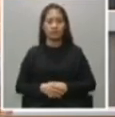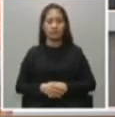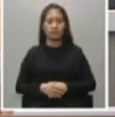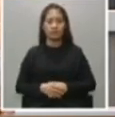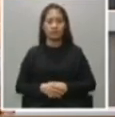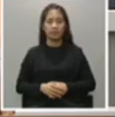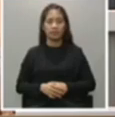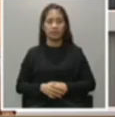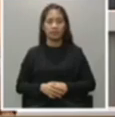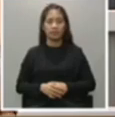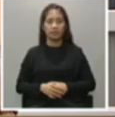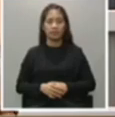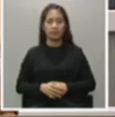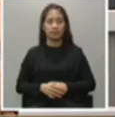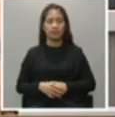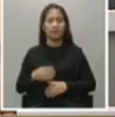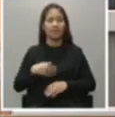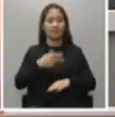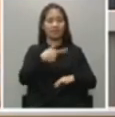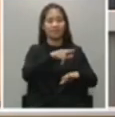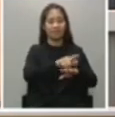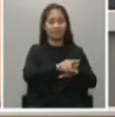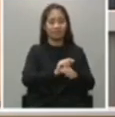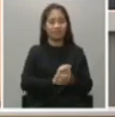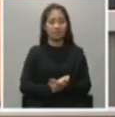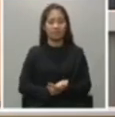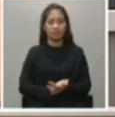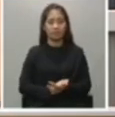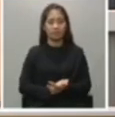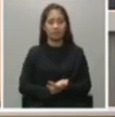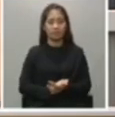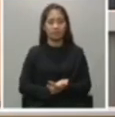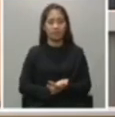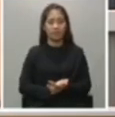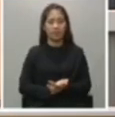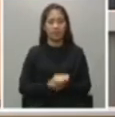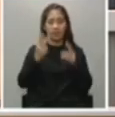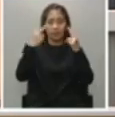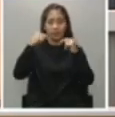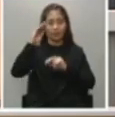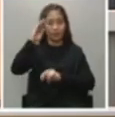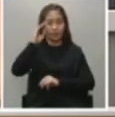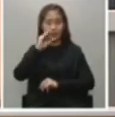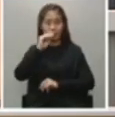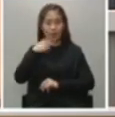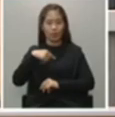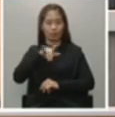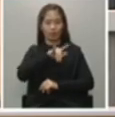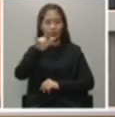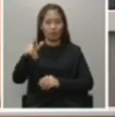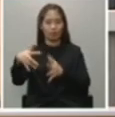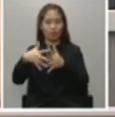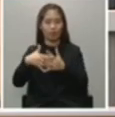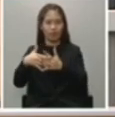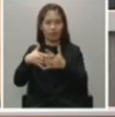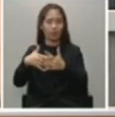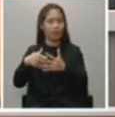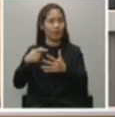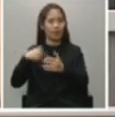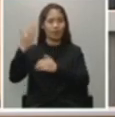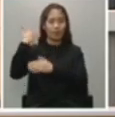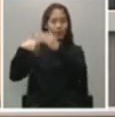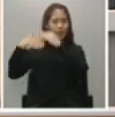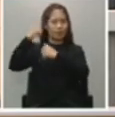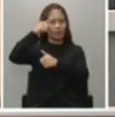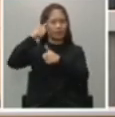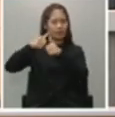ค่ะท่านประธานที่เคารพครับตามคลิปพลเอกประยุทธ์บอกว่าการไปเยือนสหรัฐอเมริกาเป็นประวัติศาสตร์ของท่านค่ะมีความ